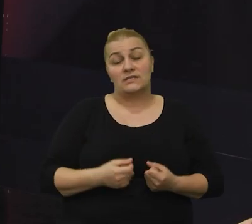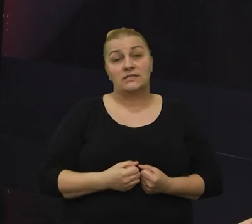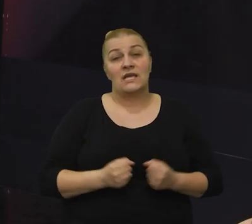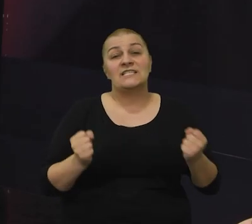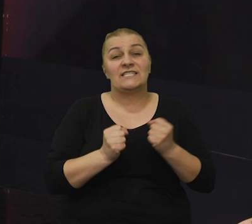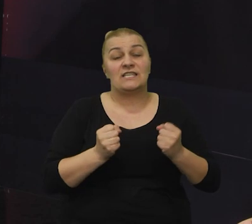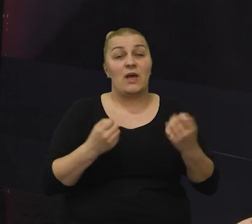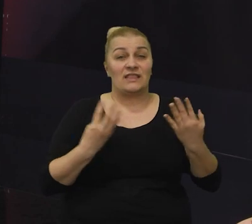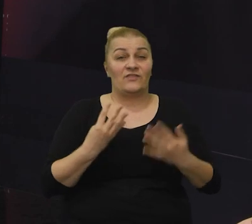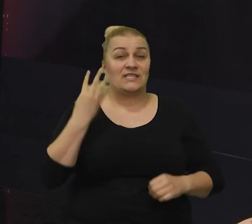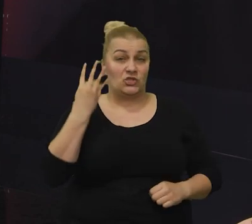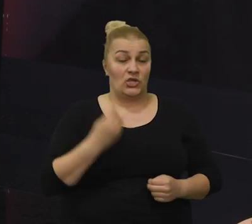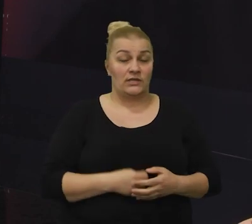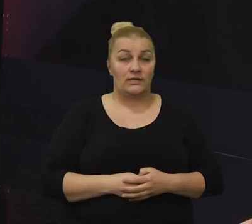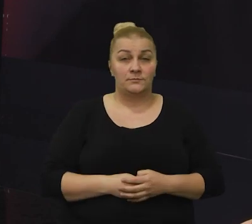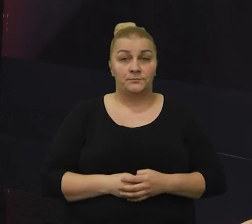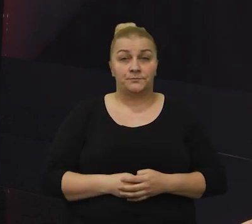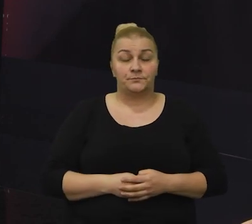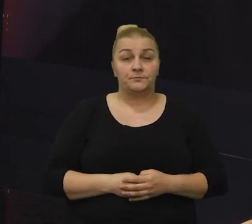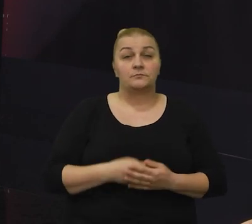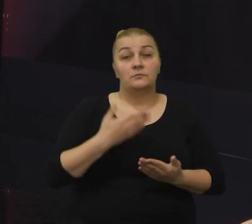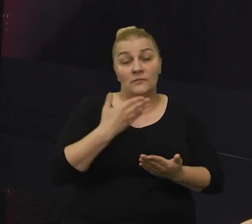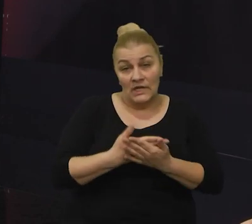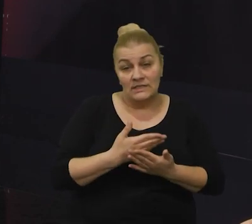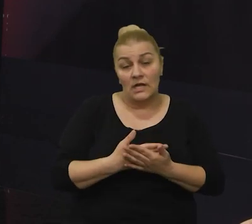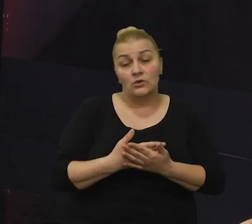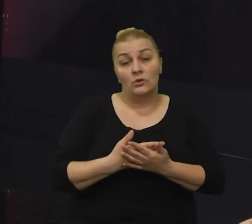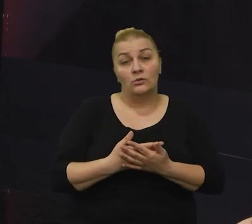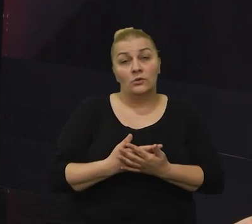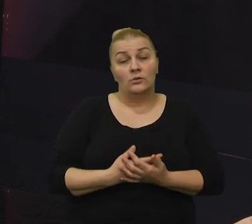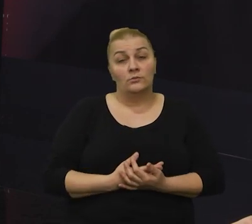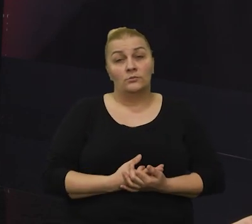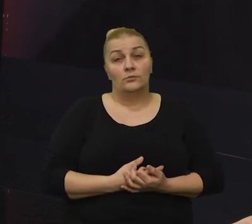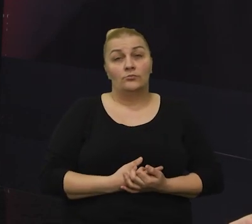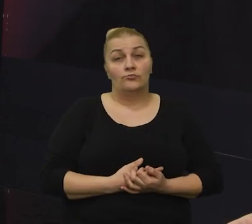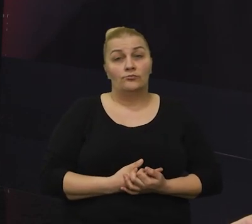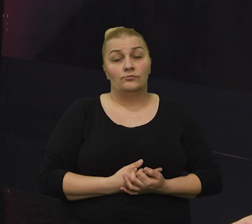operacije Zima 94. Zato izuzetno mi je